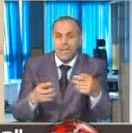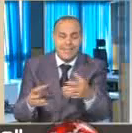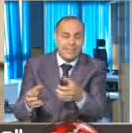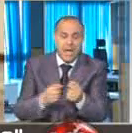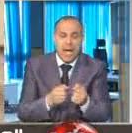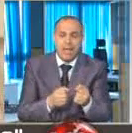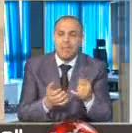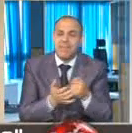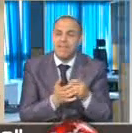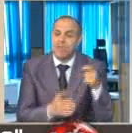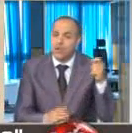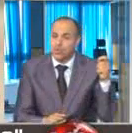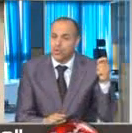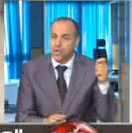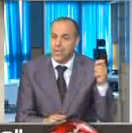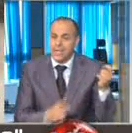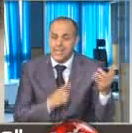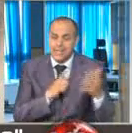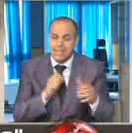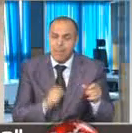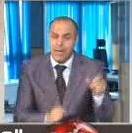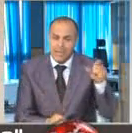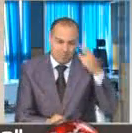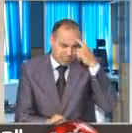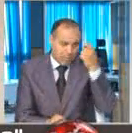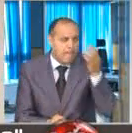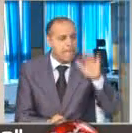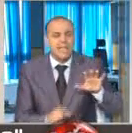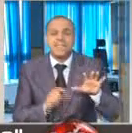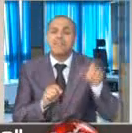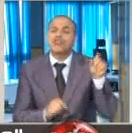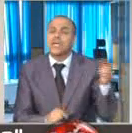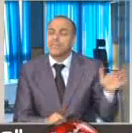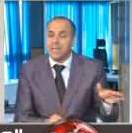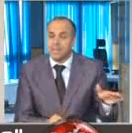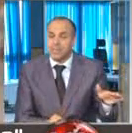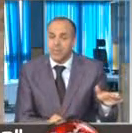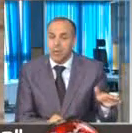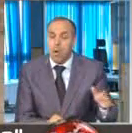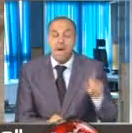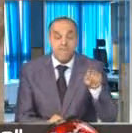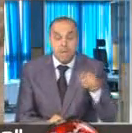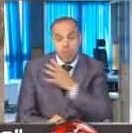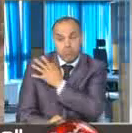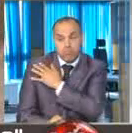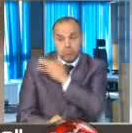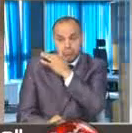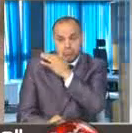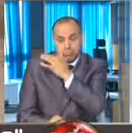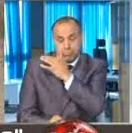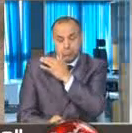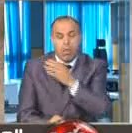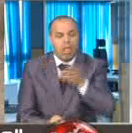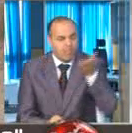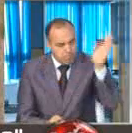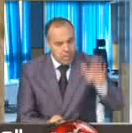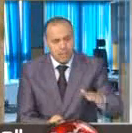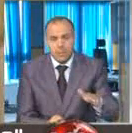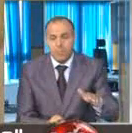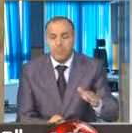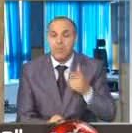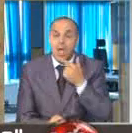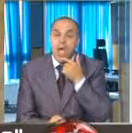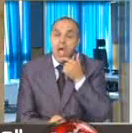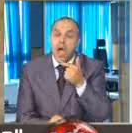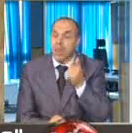الفلوجة قد أسفرت عن مقتل 70 من متشددي هذا التنظيم، بينهم قائد التنظيم بالمدينة ماهر البلاوي.